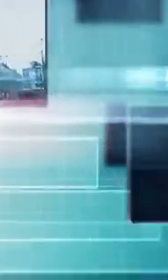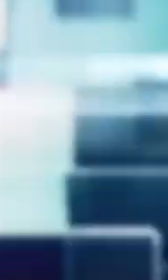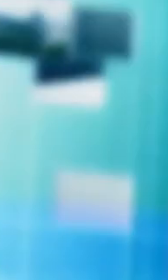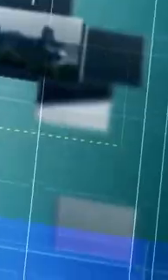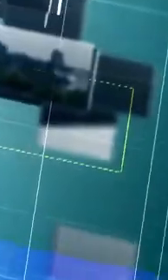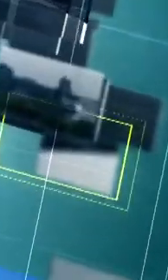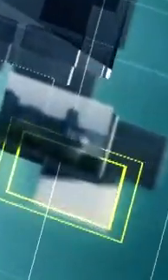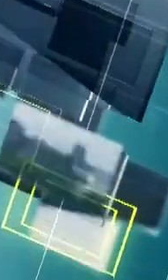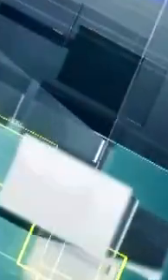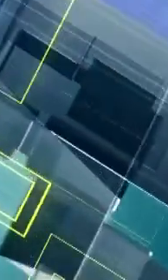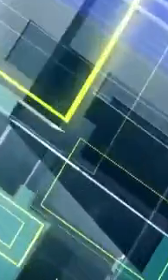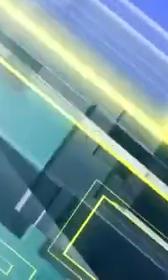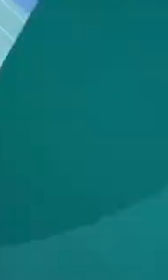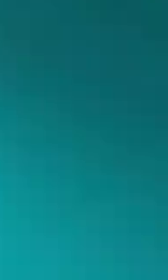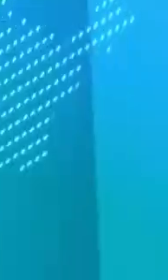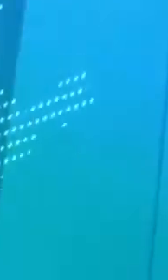Дякую.